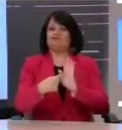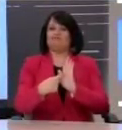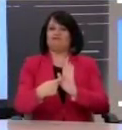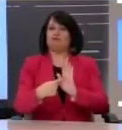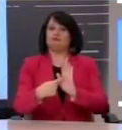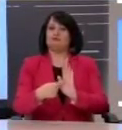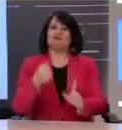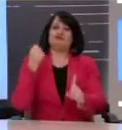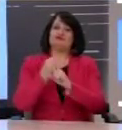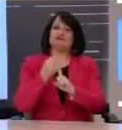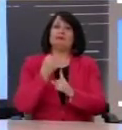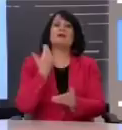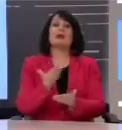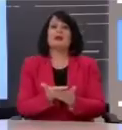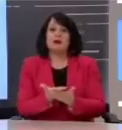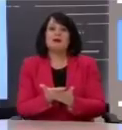διεκδικεί,